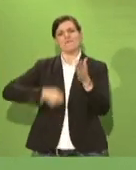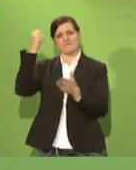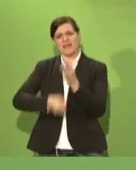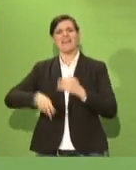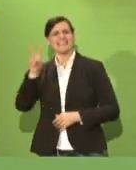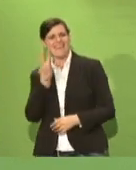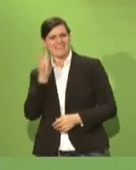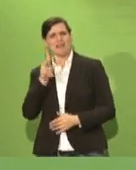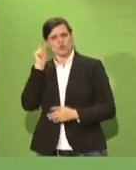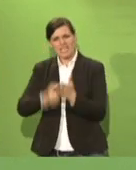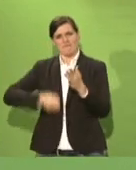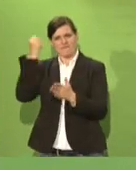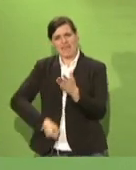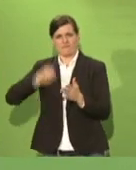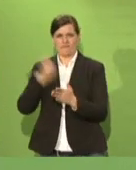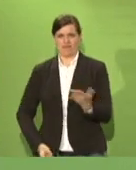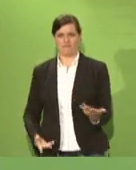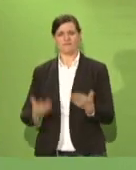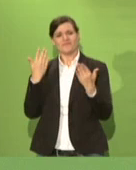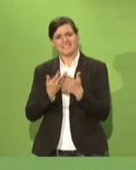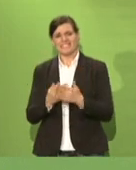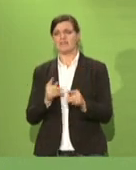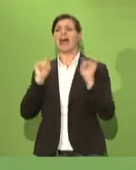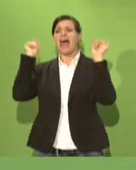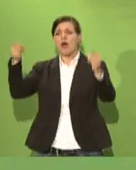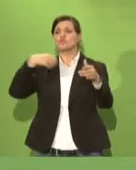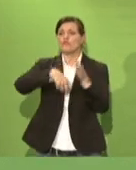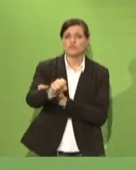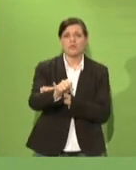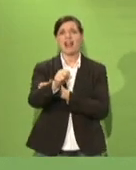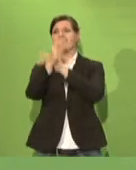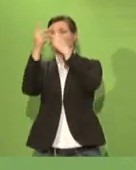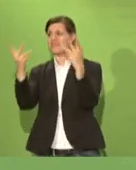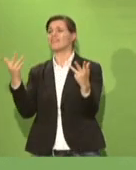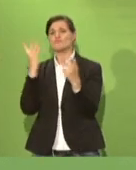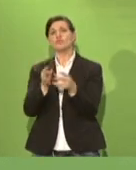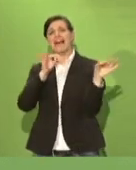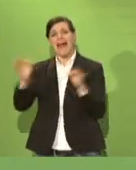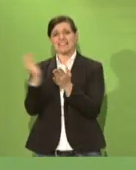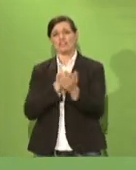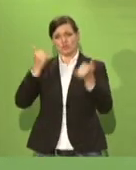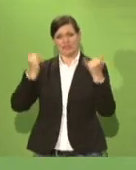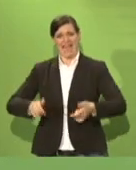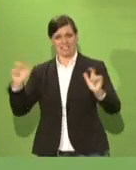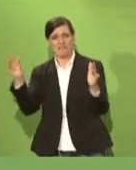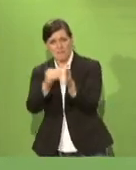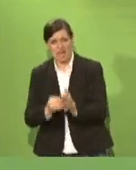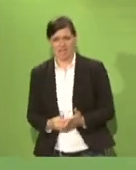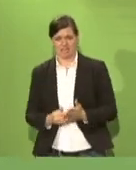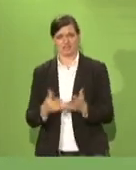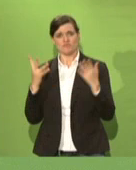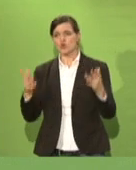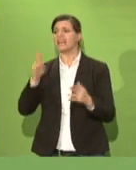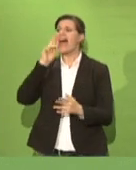Tag. Und deshalb geht's raus, spielt's Fußball, kämpft um diese Leitentscheidung in der Gesellschaft, in euren